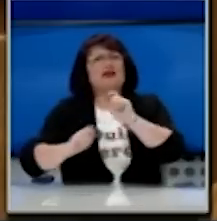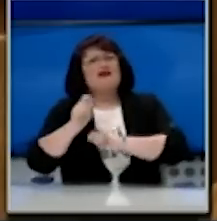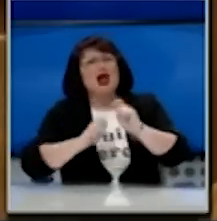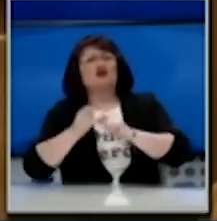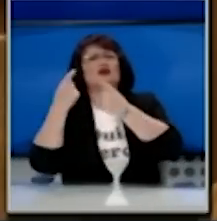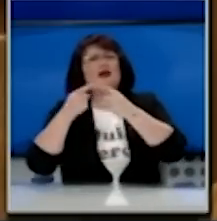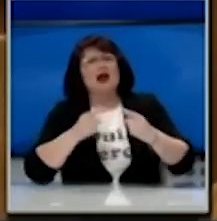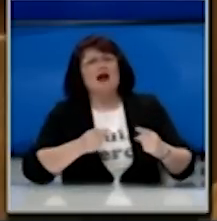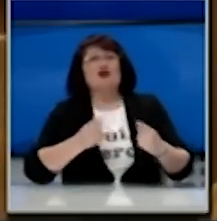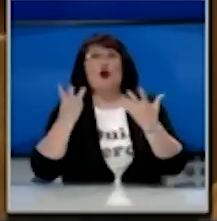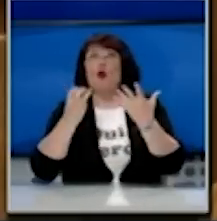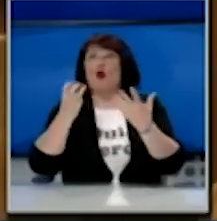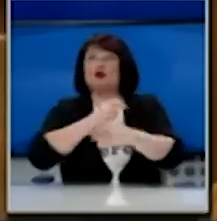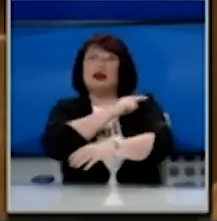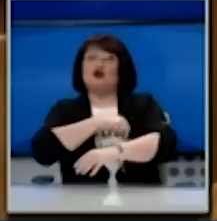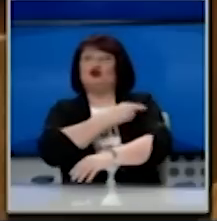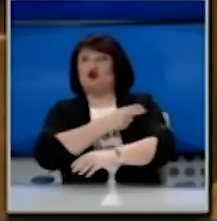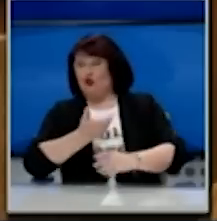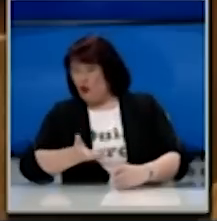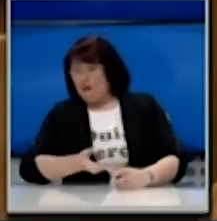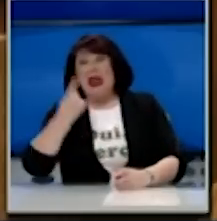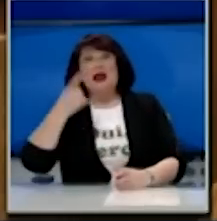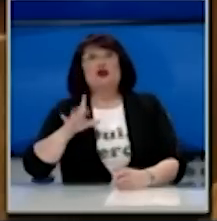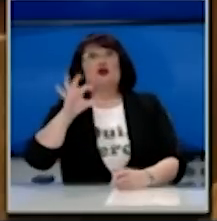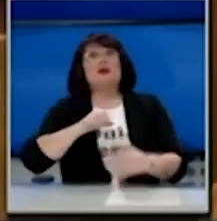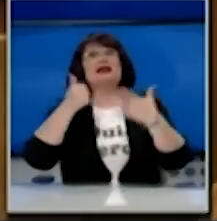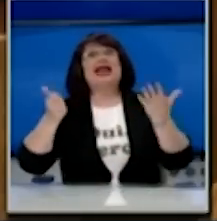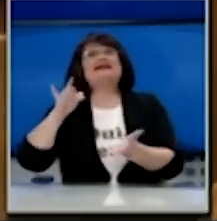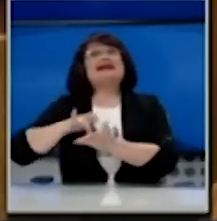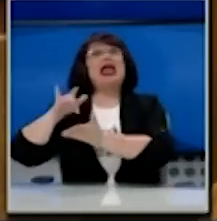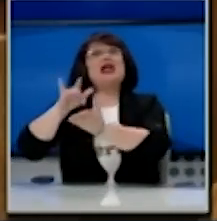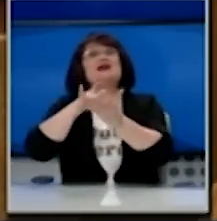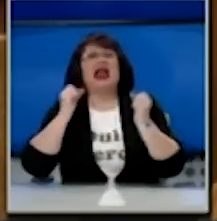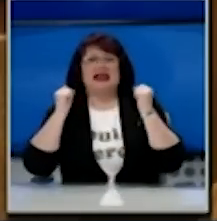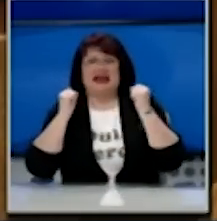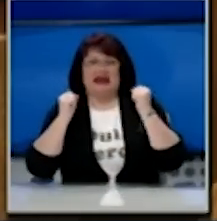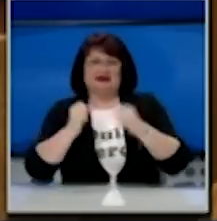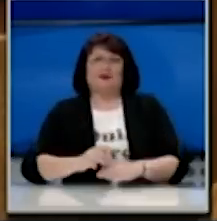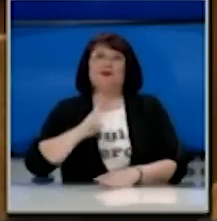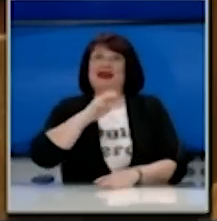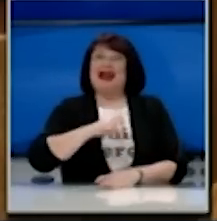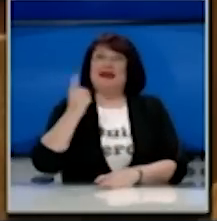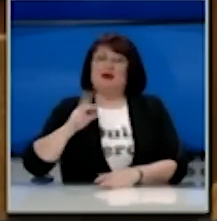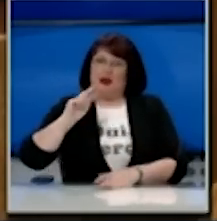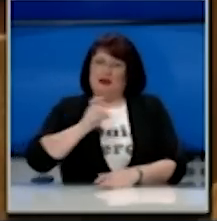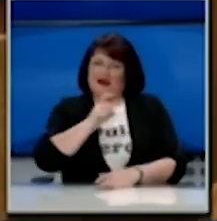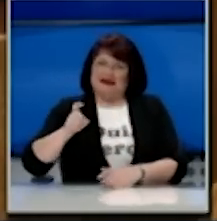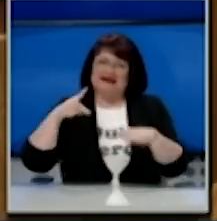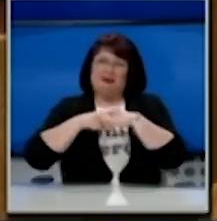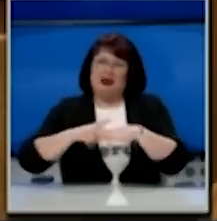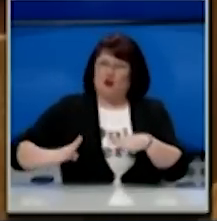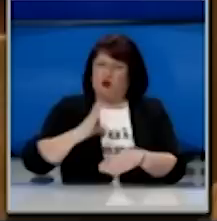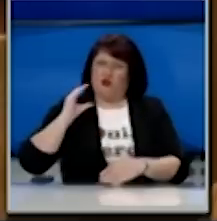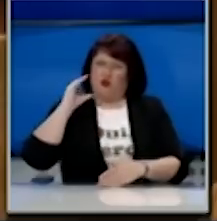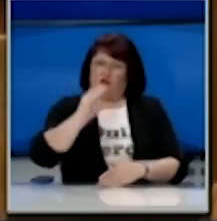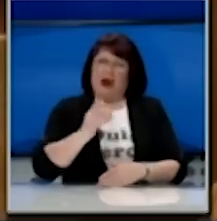άλλα 80 νοσοκομείων, 156 κέντρων υγείας. Από τα 31 δισεκατομμύρια του Ταμείου Ανάκαμψης,